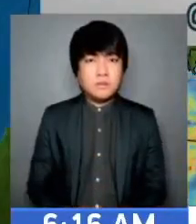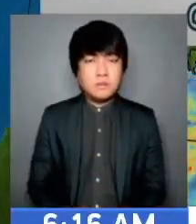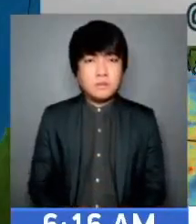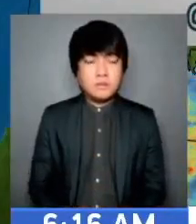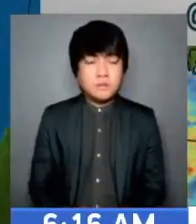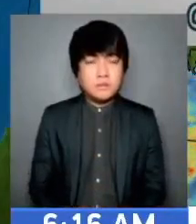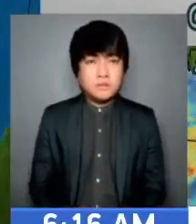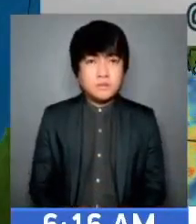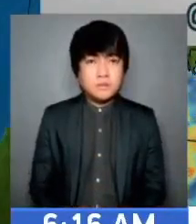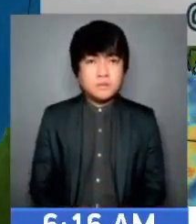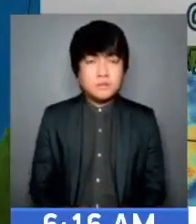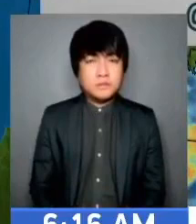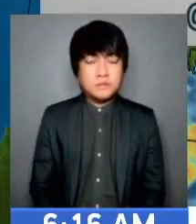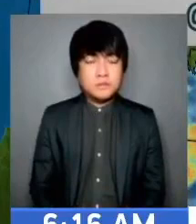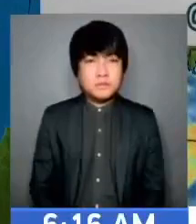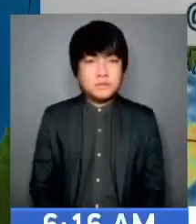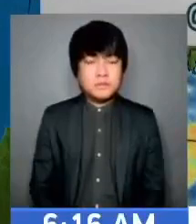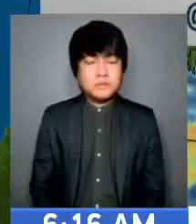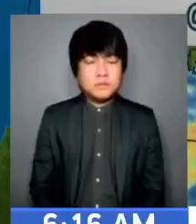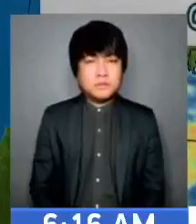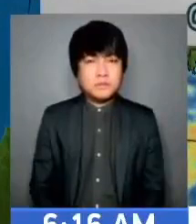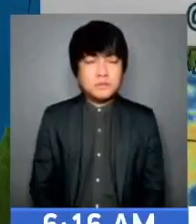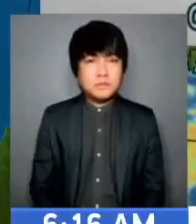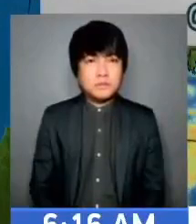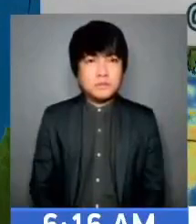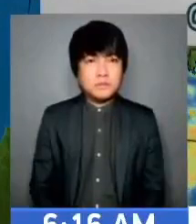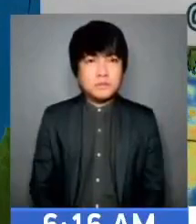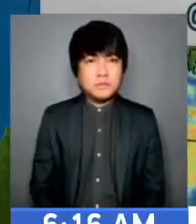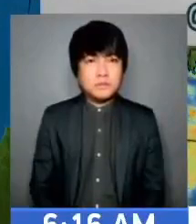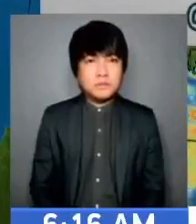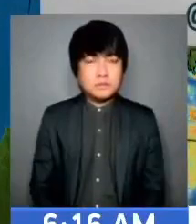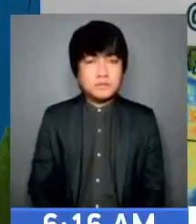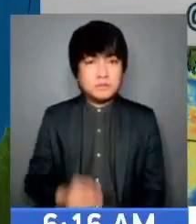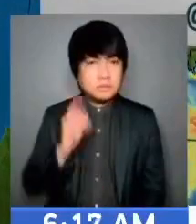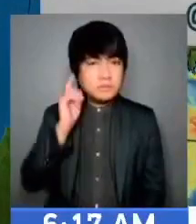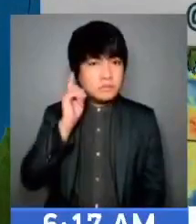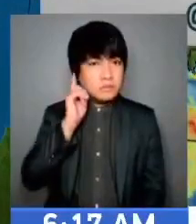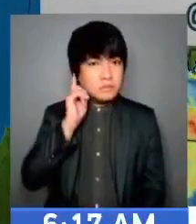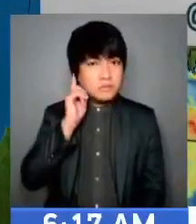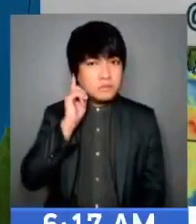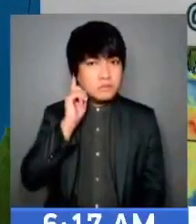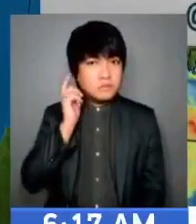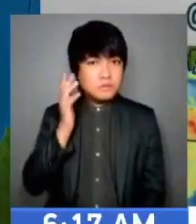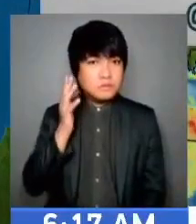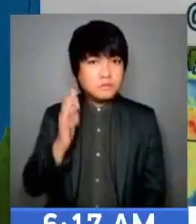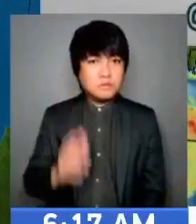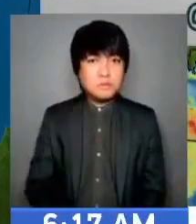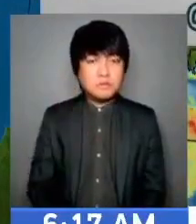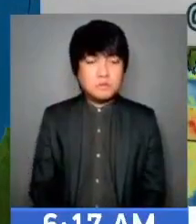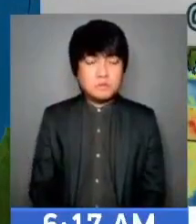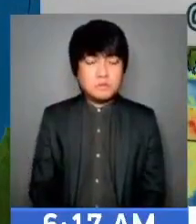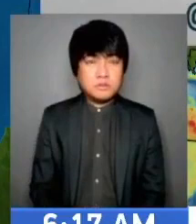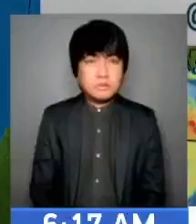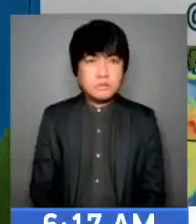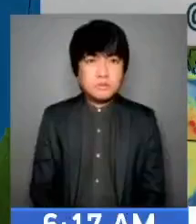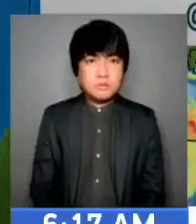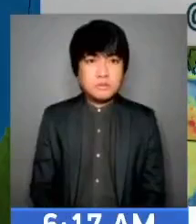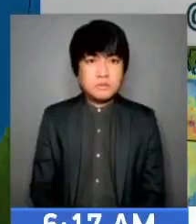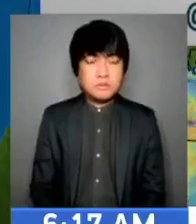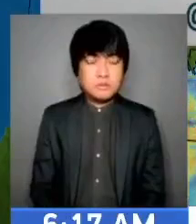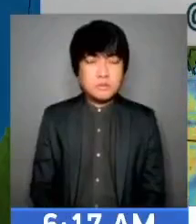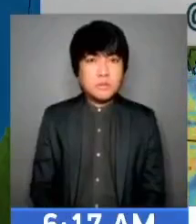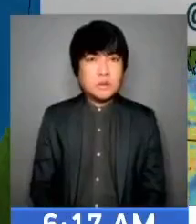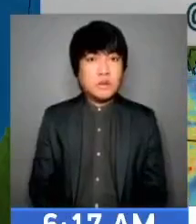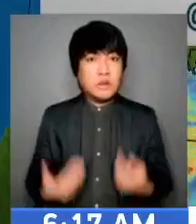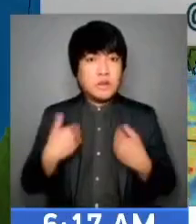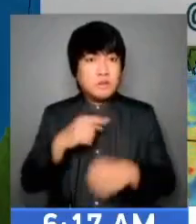layong 2,370 kilometers east-northeast ng extreme northern Luzon. May lakas siyang 110 kilometers per hour at may bugsong